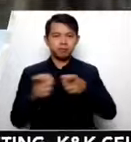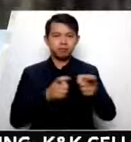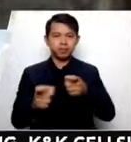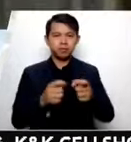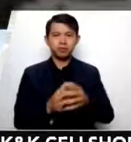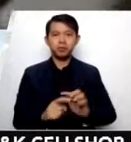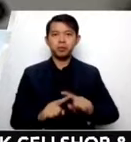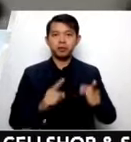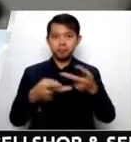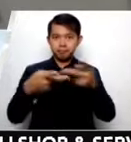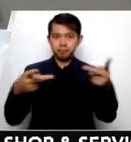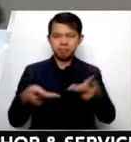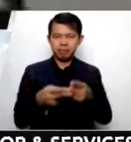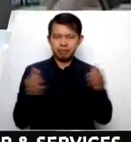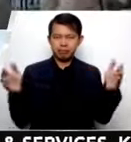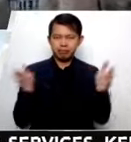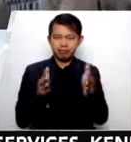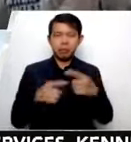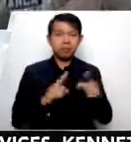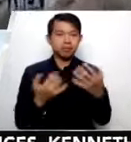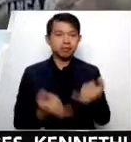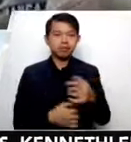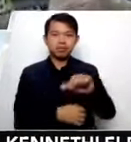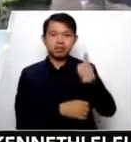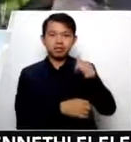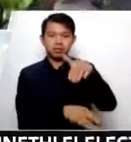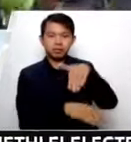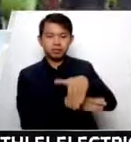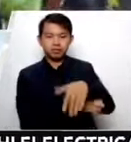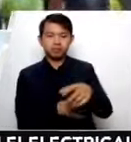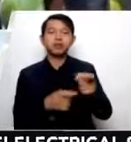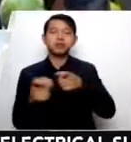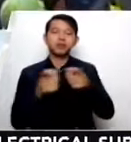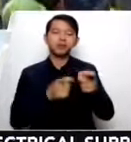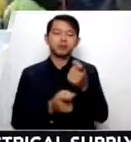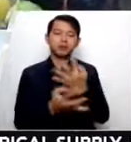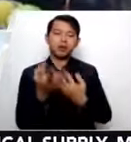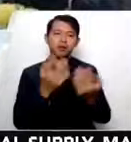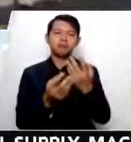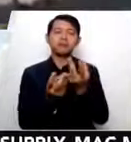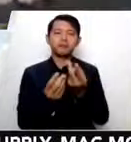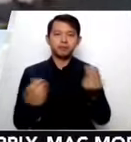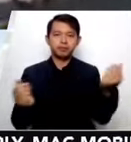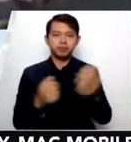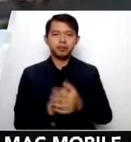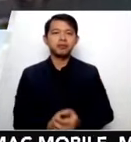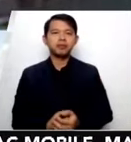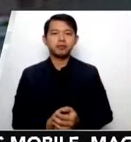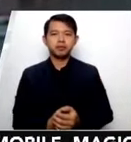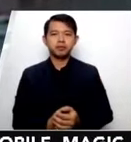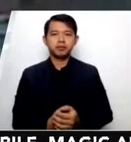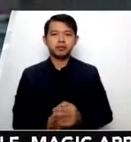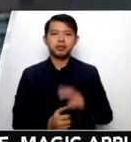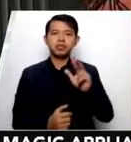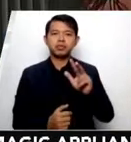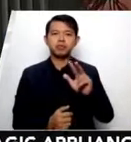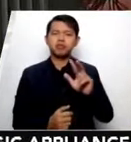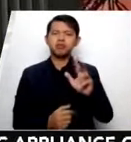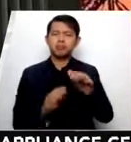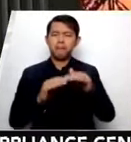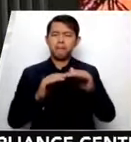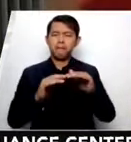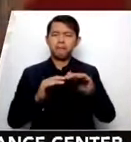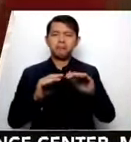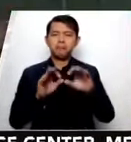sunog. Tatlo ang sugatan, humigit kumulang 500 pamilya ang apektado. Inaalam pa ang sanhi ng apoy.